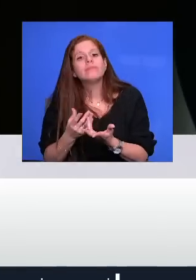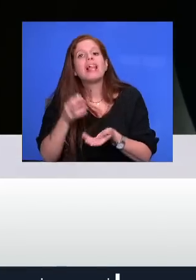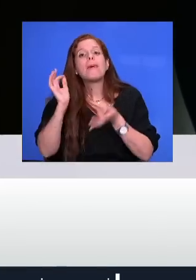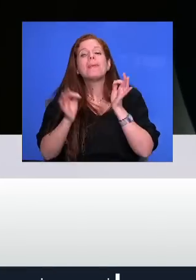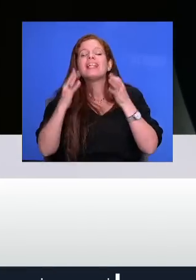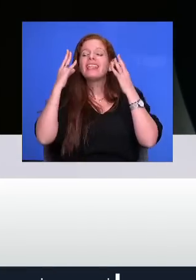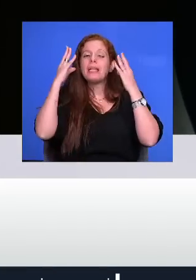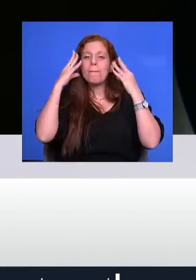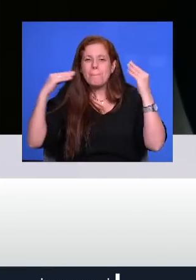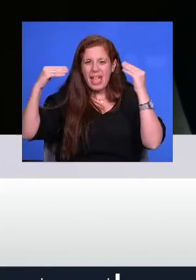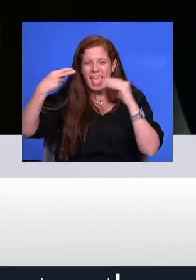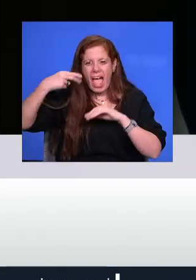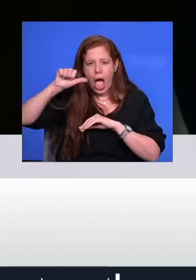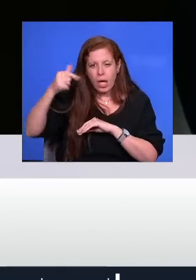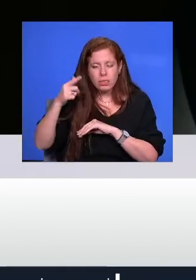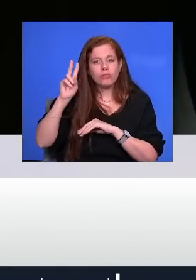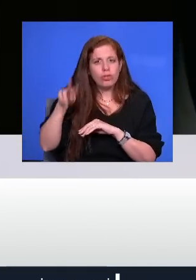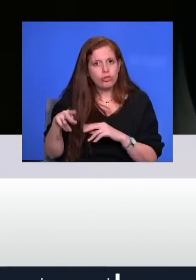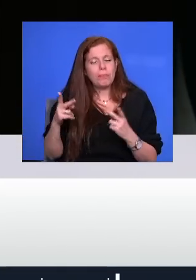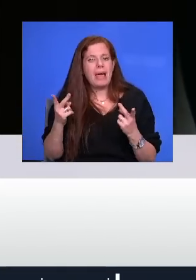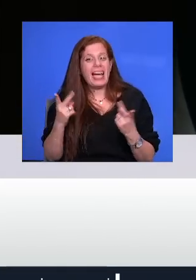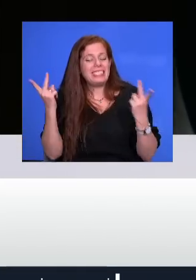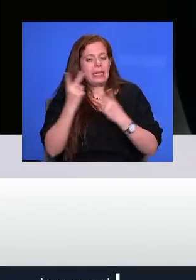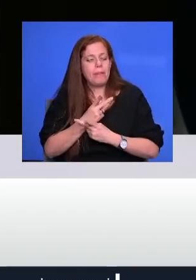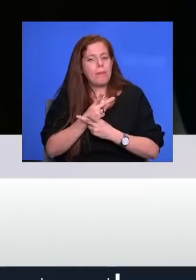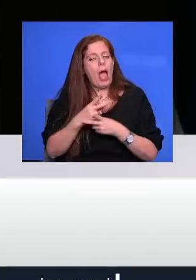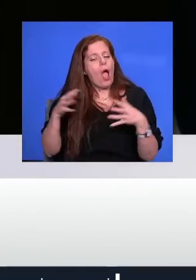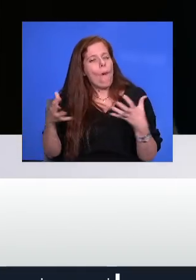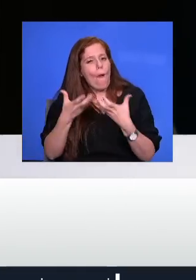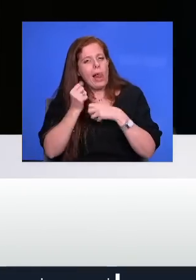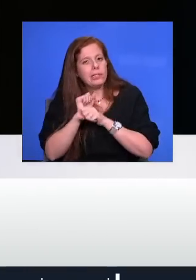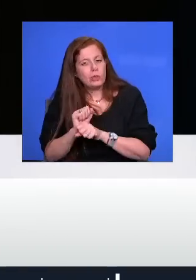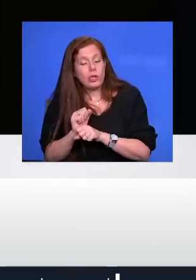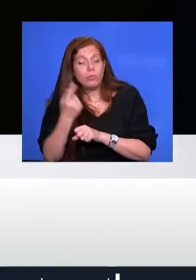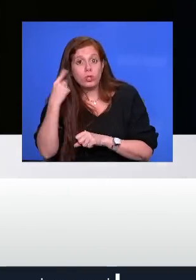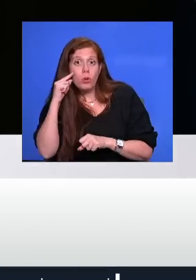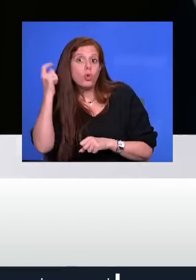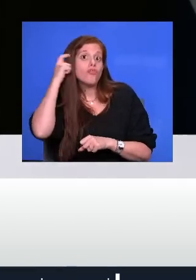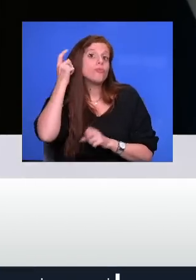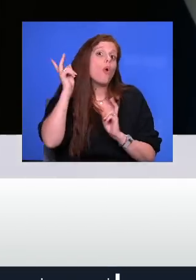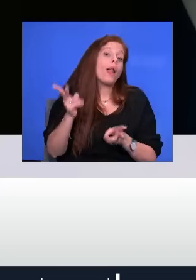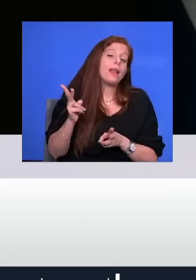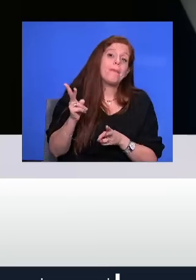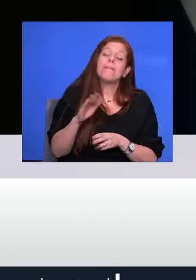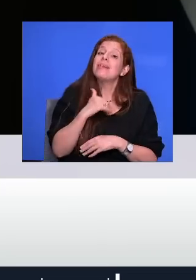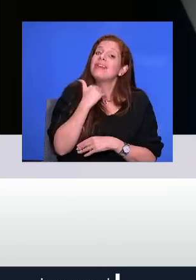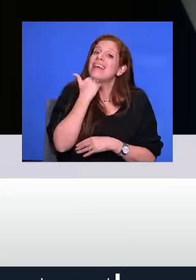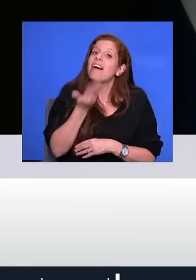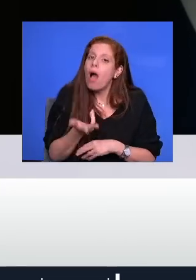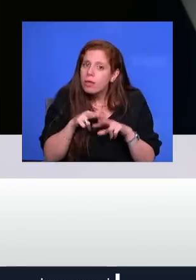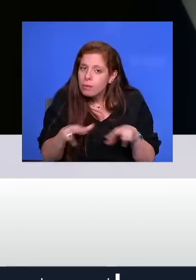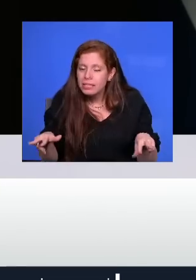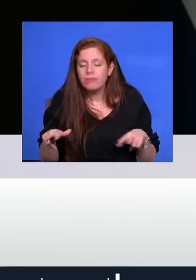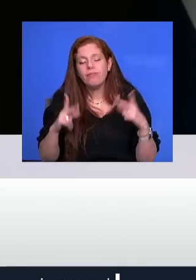בהג, שיש בהסכמים הקואליציונים יוזמות שבייעוץ המשפטי חושבים שעלולים להרע את המצב שם,